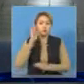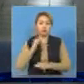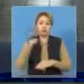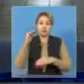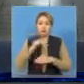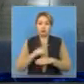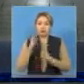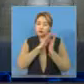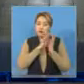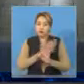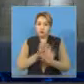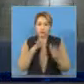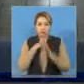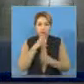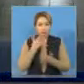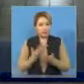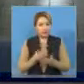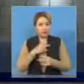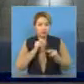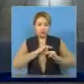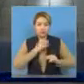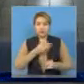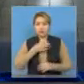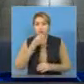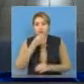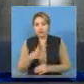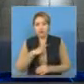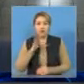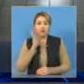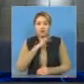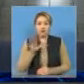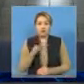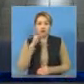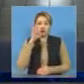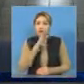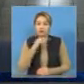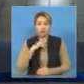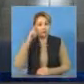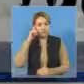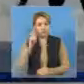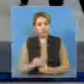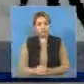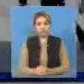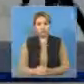жүрген кездеріміз де болған. Бірақ соған қарамастан жұмысым өзіме ұнайды. Әйелдер бәріне үлгеру керек деп ойлаймын.